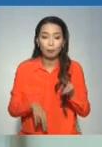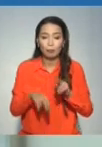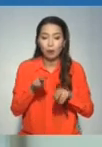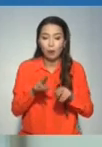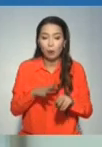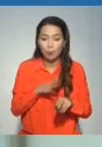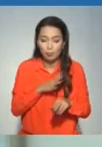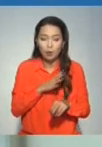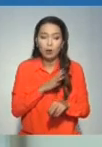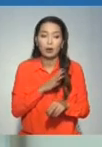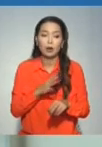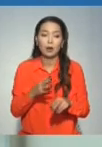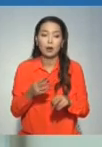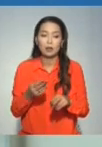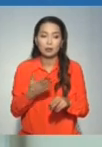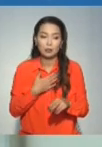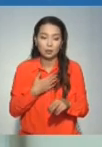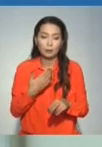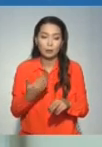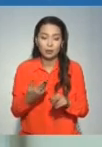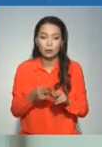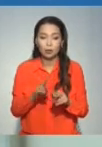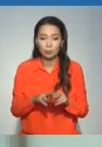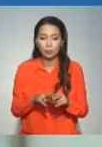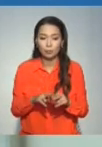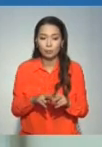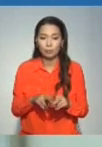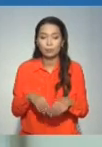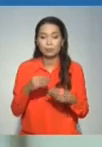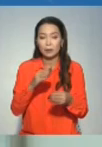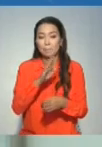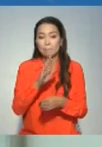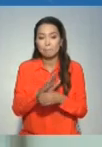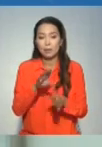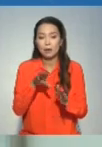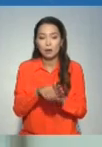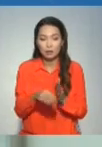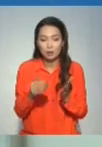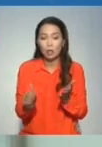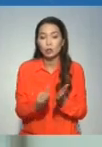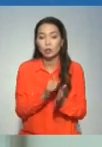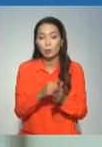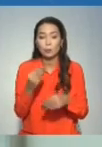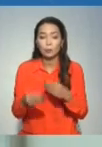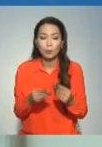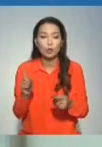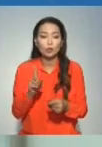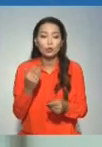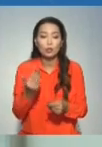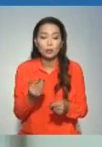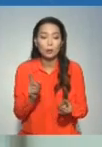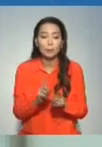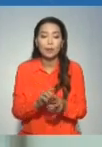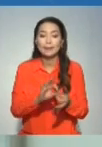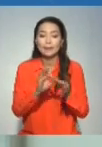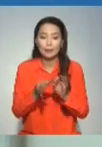каким-то образом наш городской акимат выносит постановление, разрешительные документы дает, при том, что у них нет